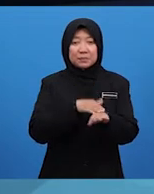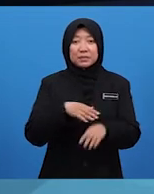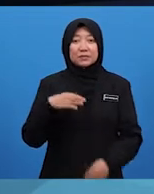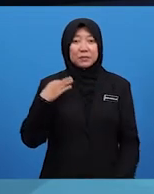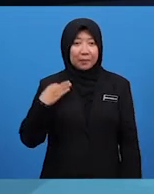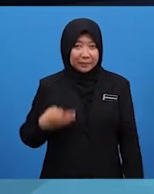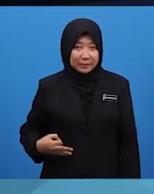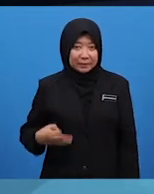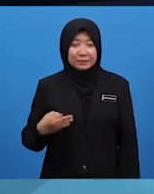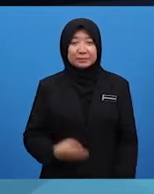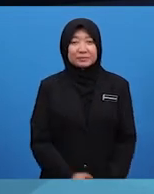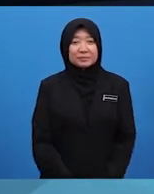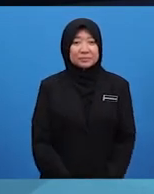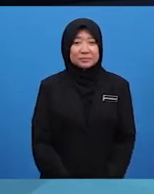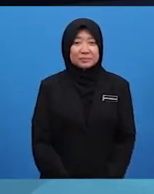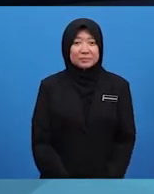fabrik.